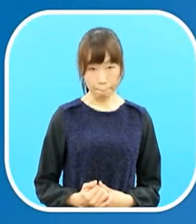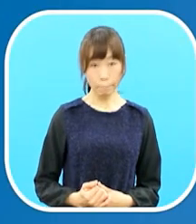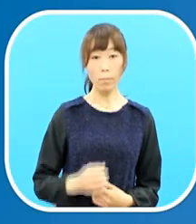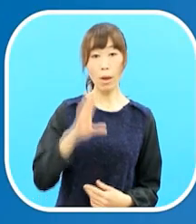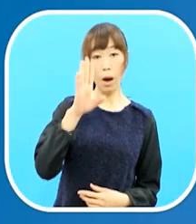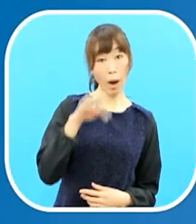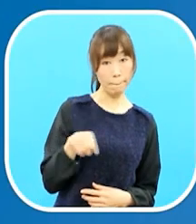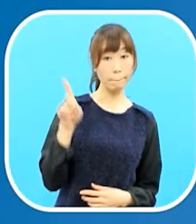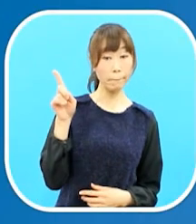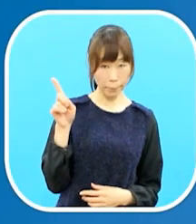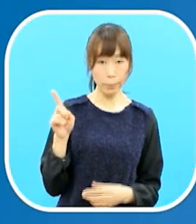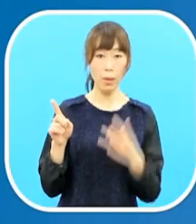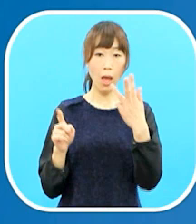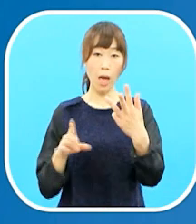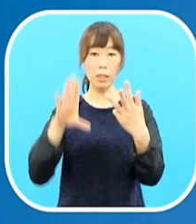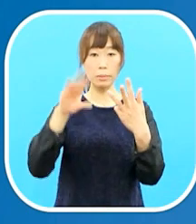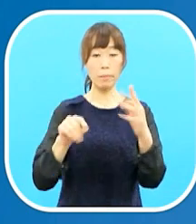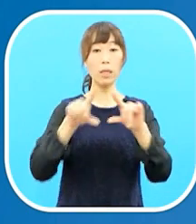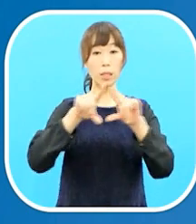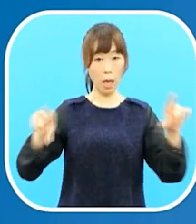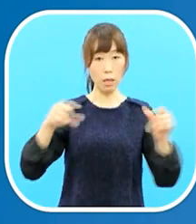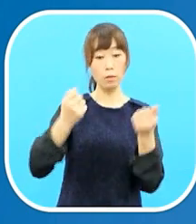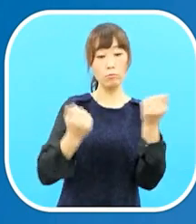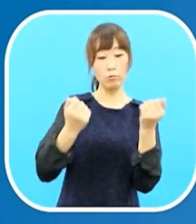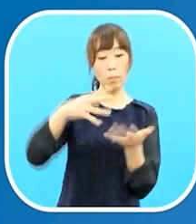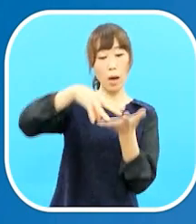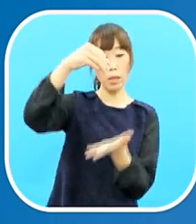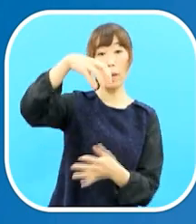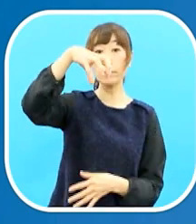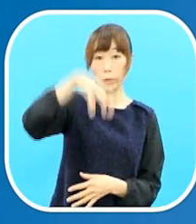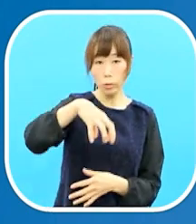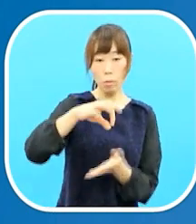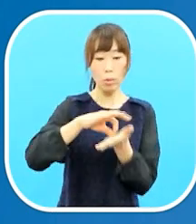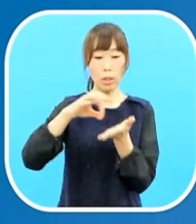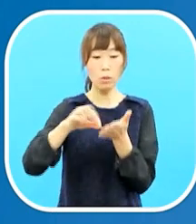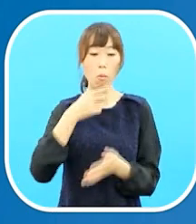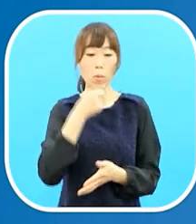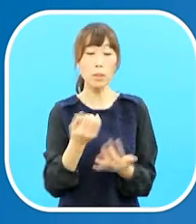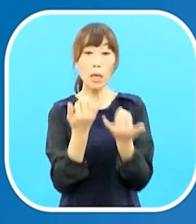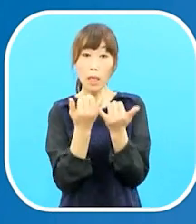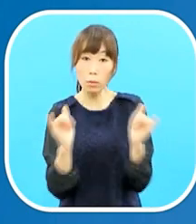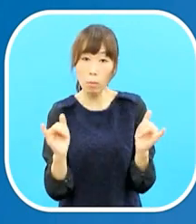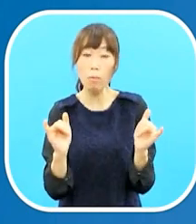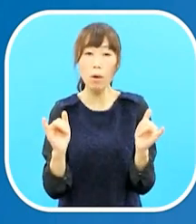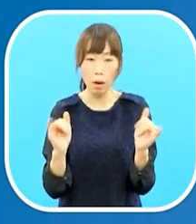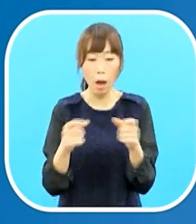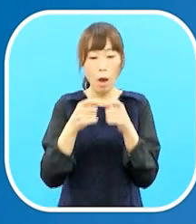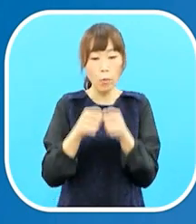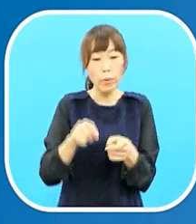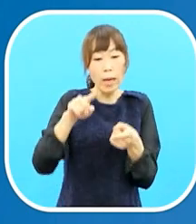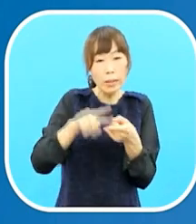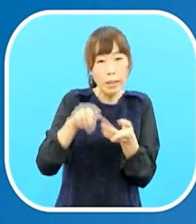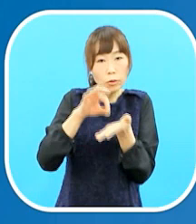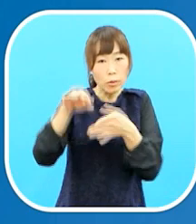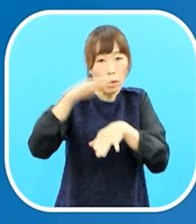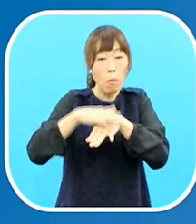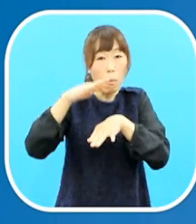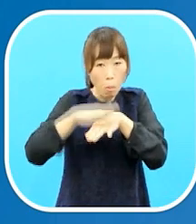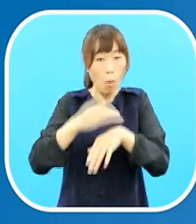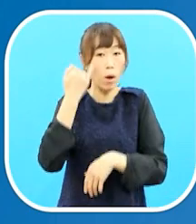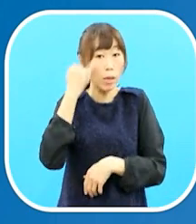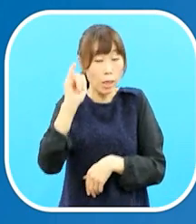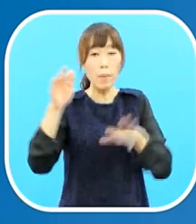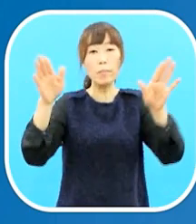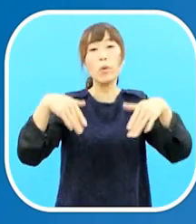県では八幡平オートキャンプ場の利活用を希望される方から具体的な利活用策の提案を募集しています